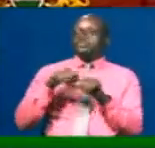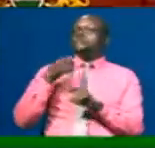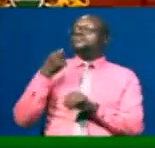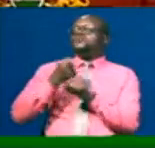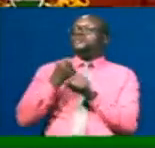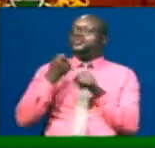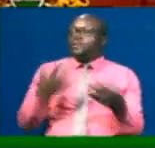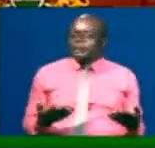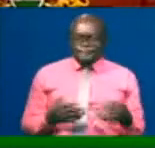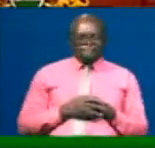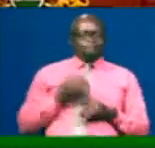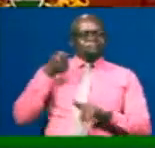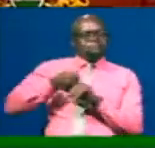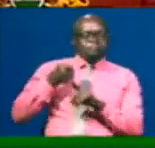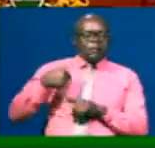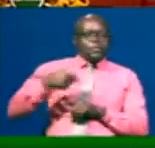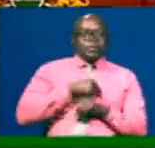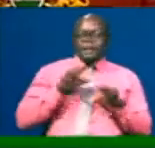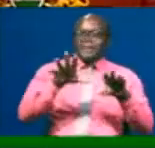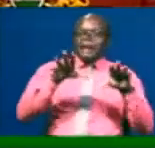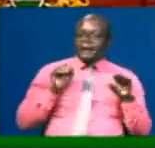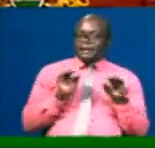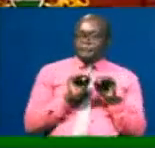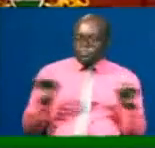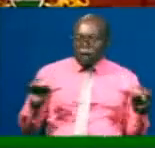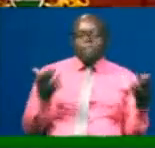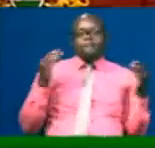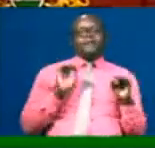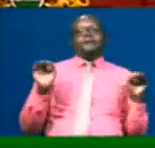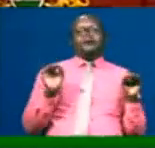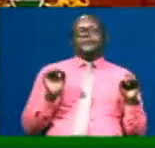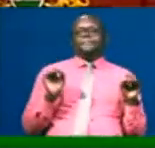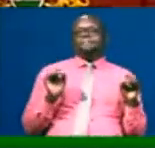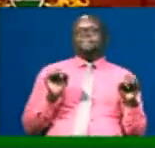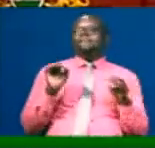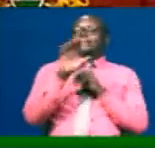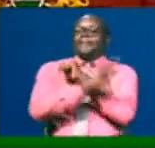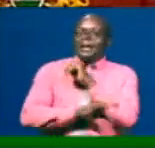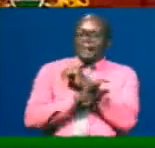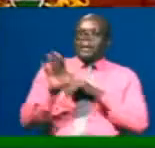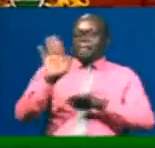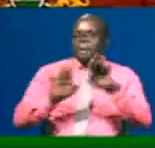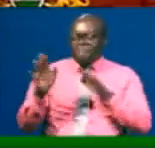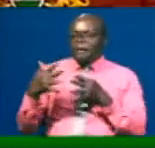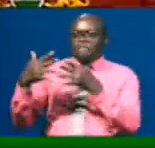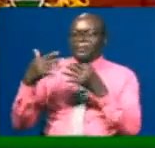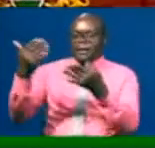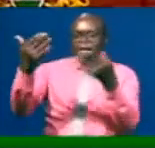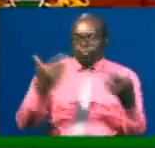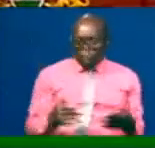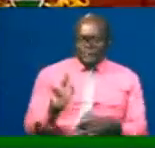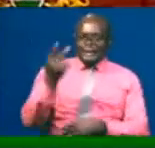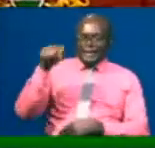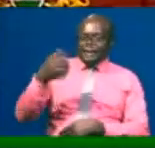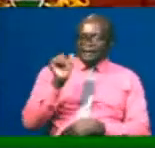kwamba hatutakubali kamwe inchi hii tabia za Wamarekani ziletwe hapa